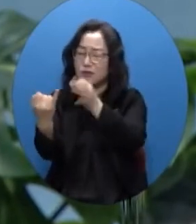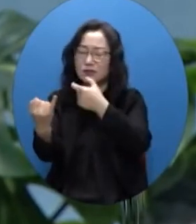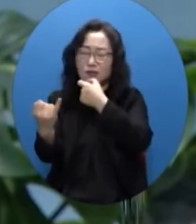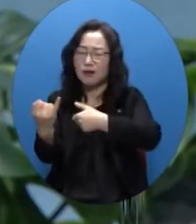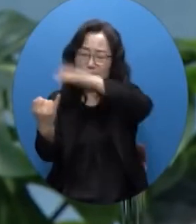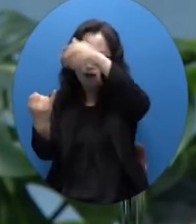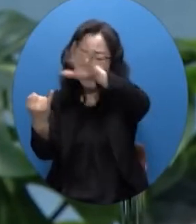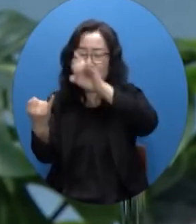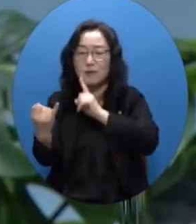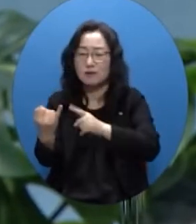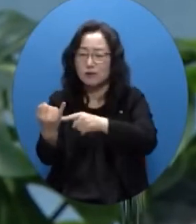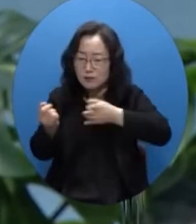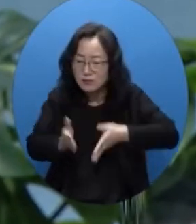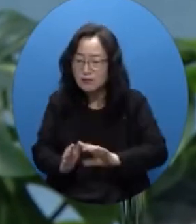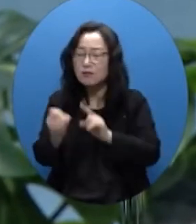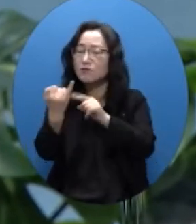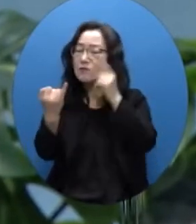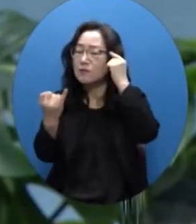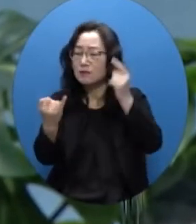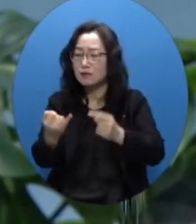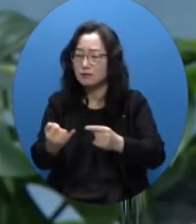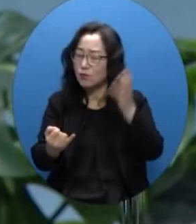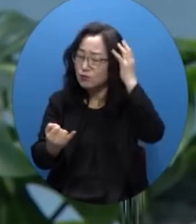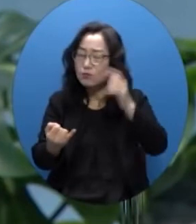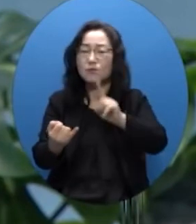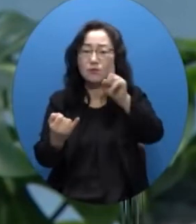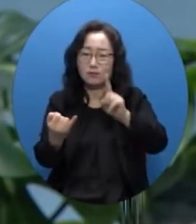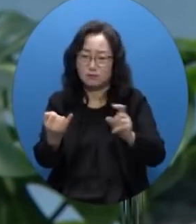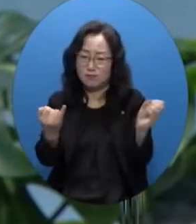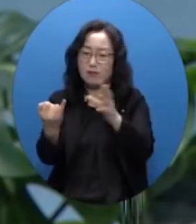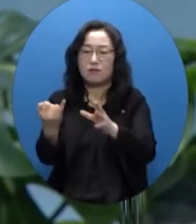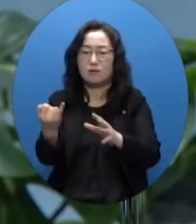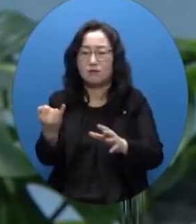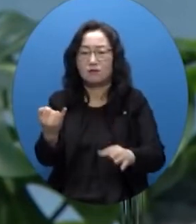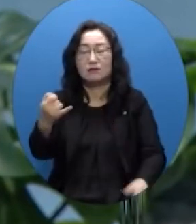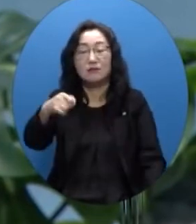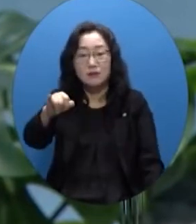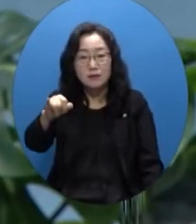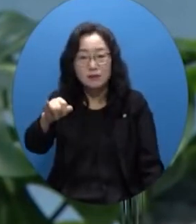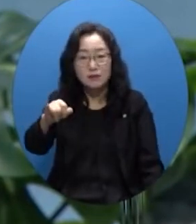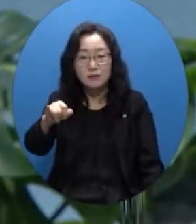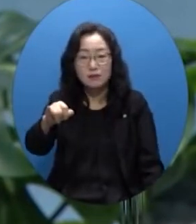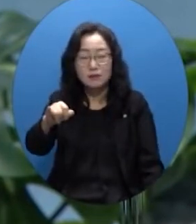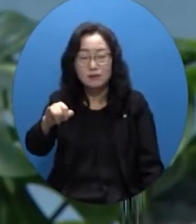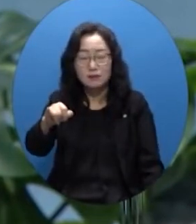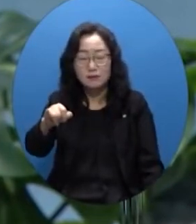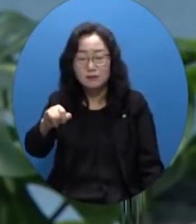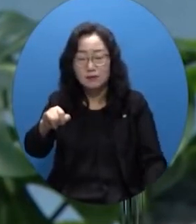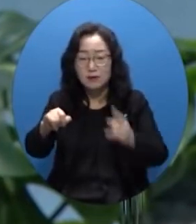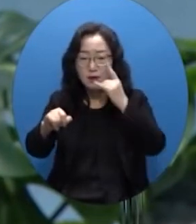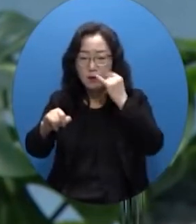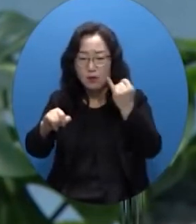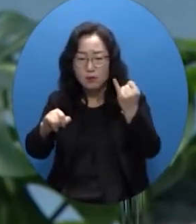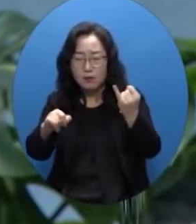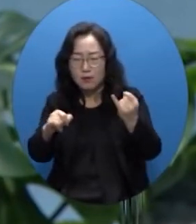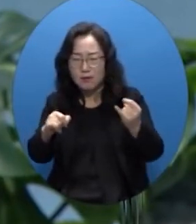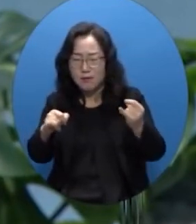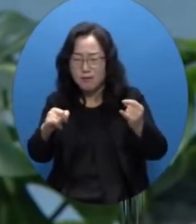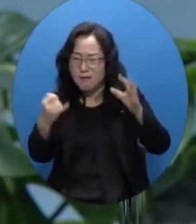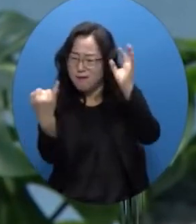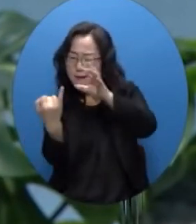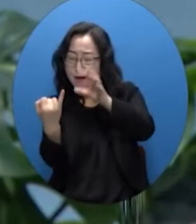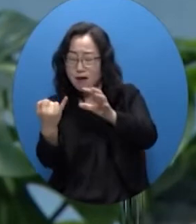버리려고 너 같은 게 티가 나서 알게 되는 양 그 딸은 그 엄마의 소리 소리 지른 소리에